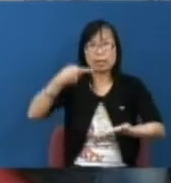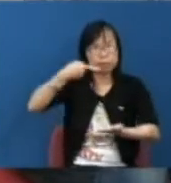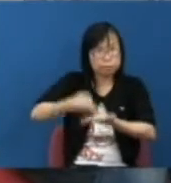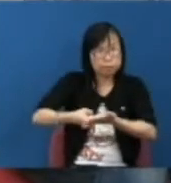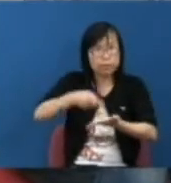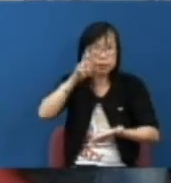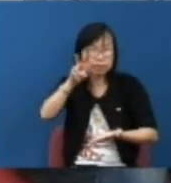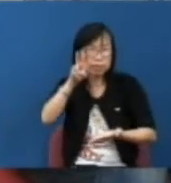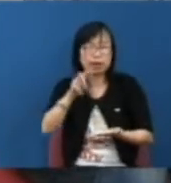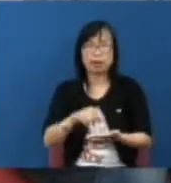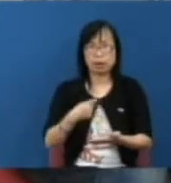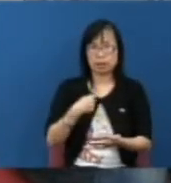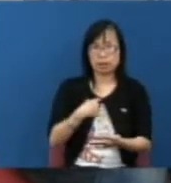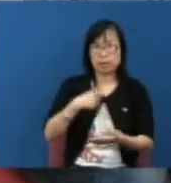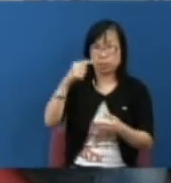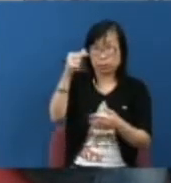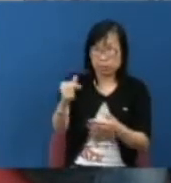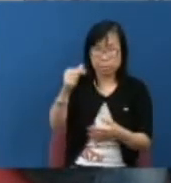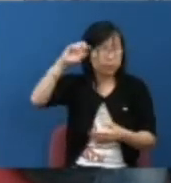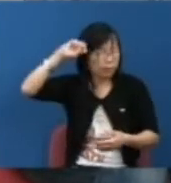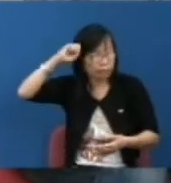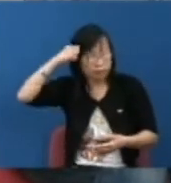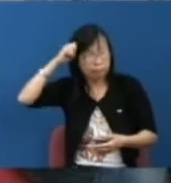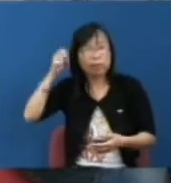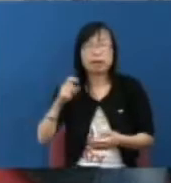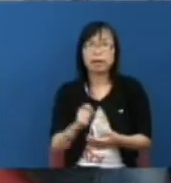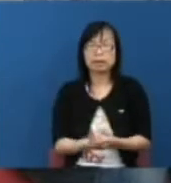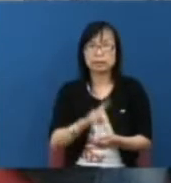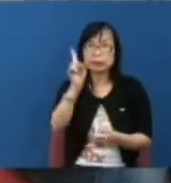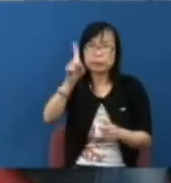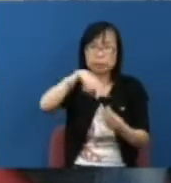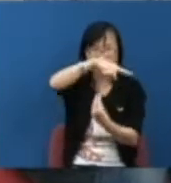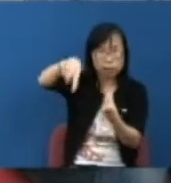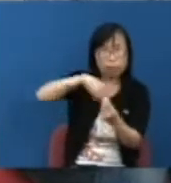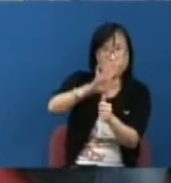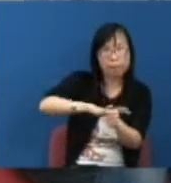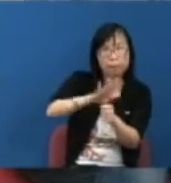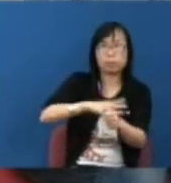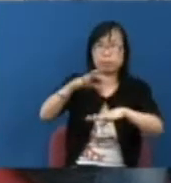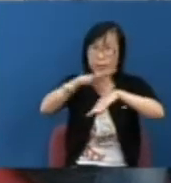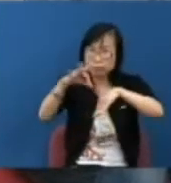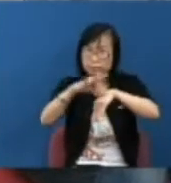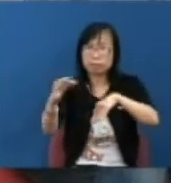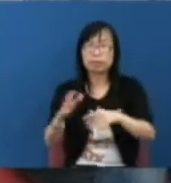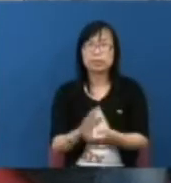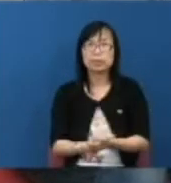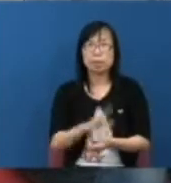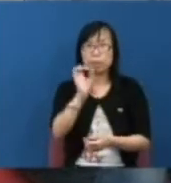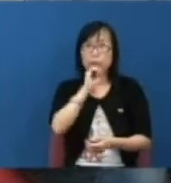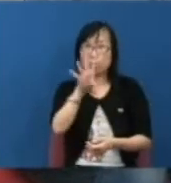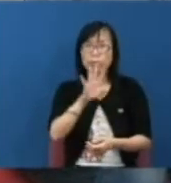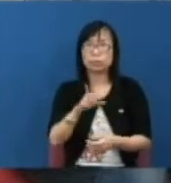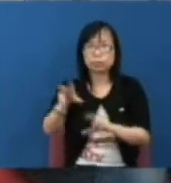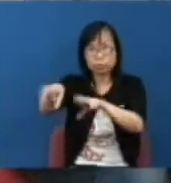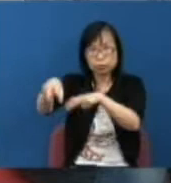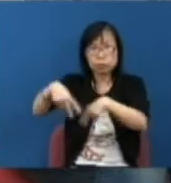法，就應該我哋大家用正面嘅思考去諗下點樣真係環保節能。咁正如有啲唔係話我哋唔好講嘅村屋添啦，而